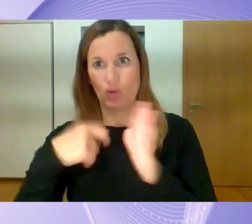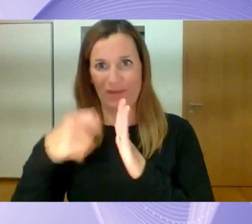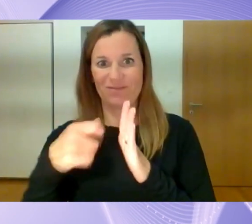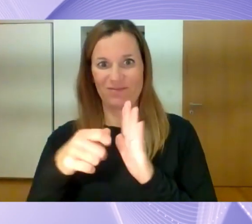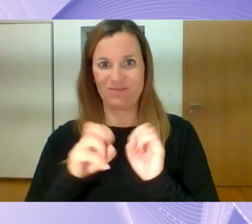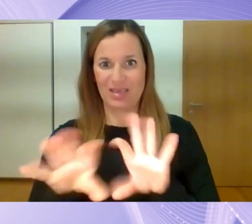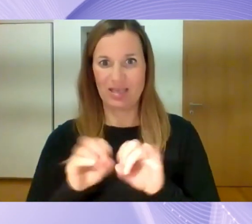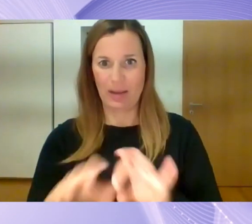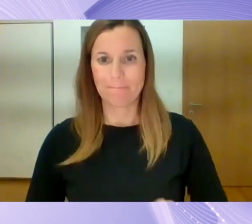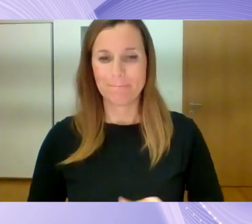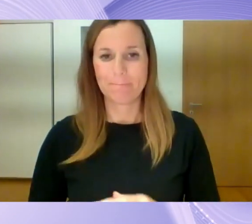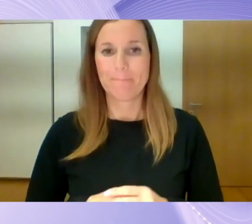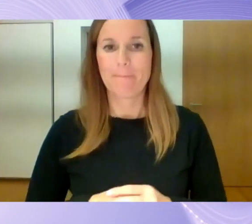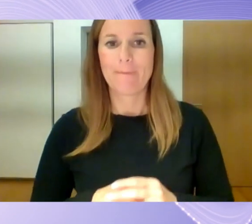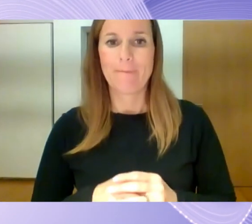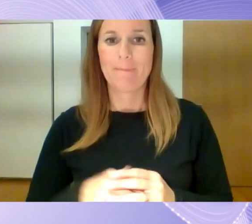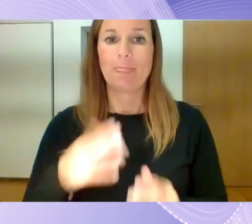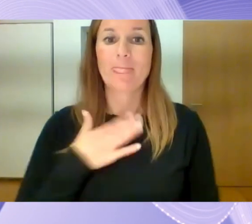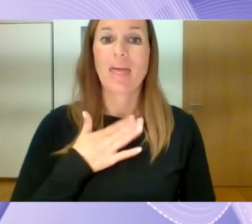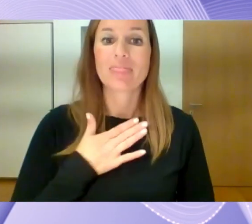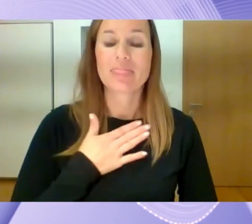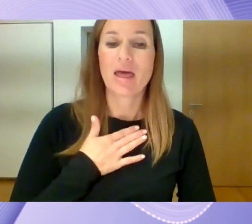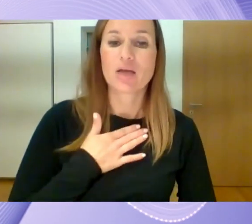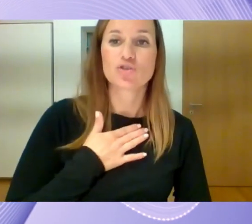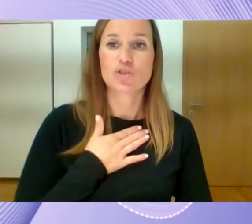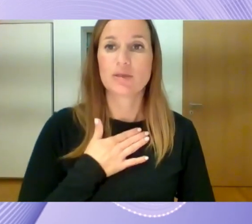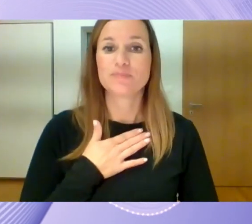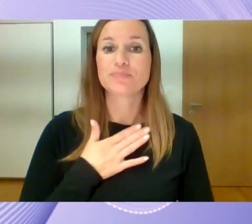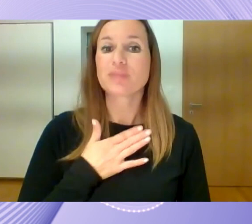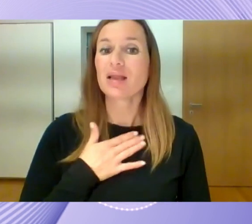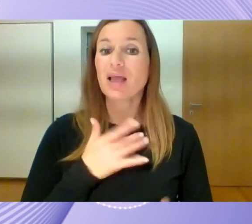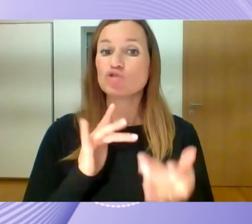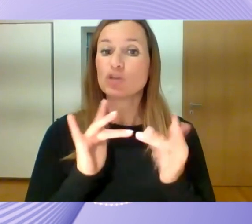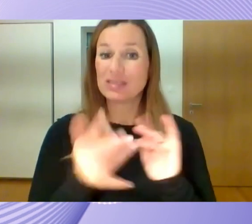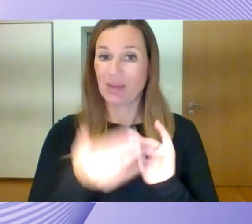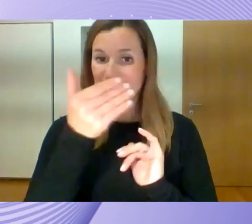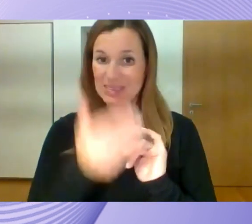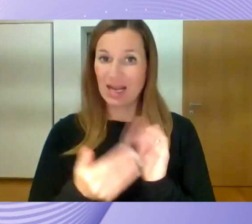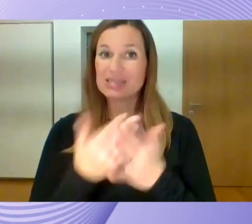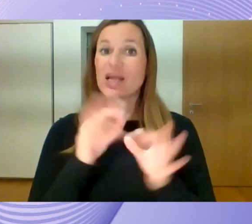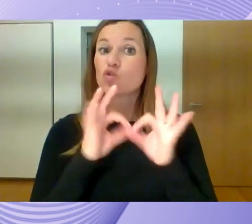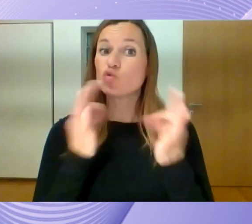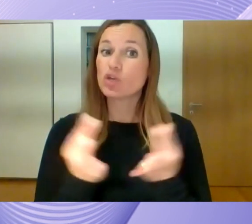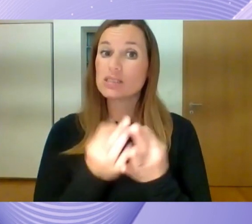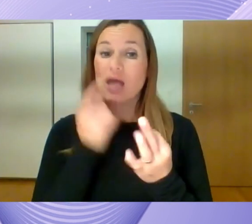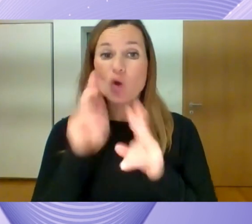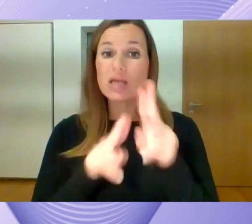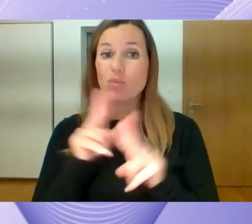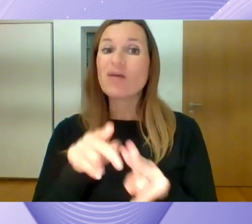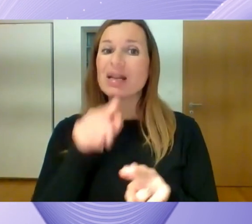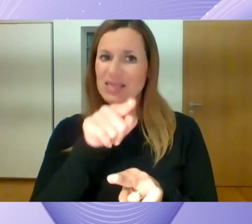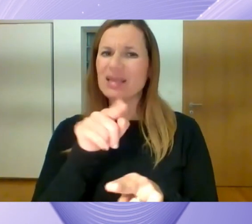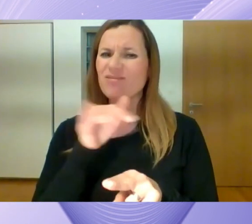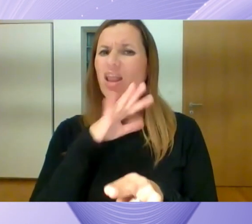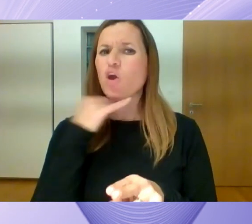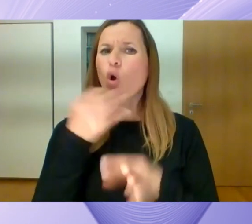tule imate na naši strani za družinske oskrbovalce so pogosta vprašanja. In tule lahko